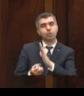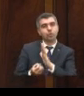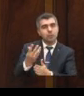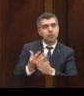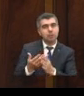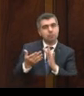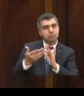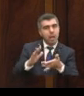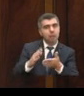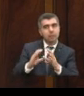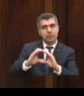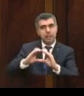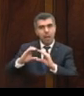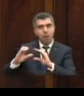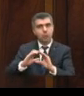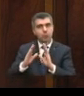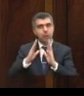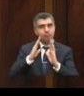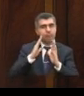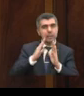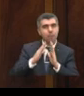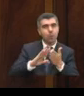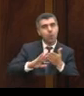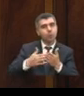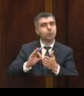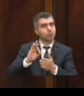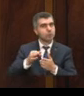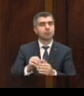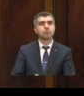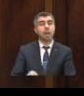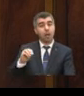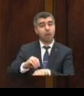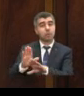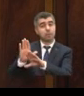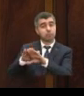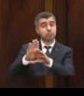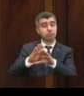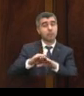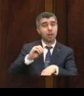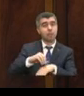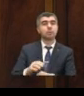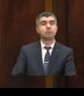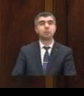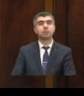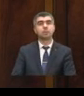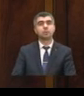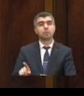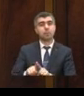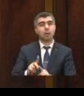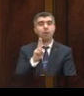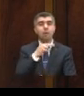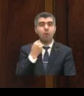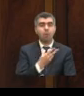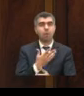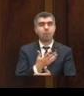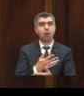والرقمي والتواصل الإلكتروني المثمر. ندعو أيضا إلى تعزيز الدور الاستراتيجي للدولة